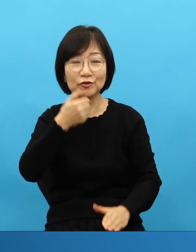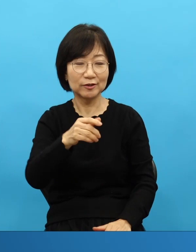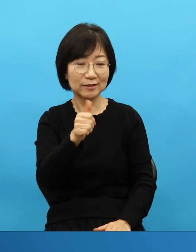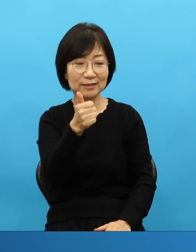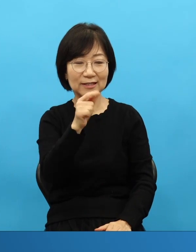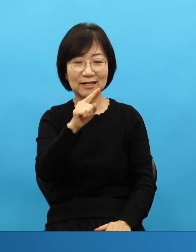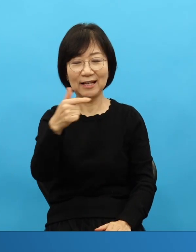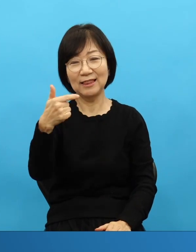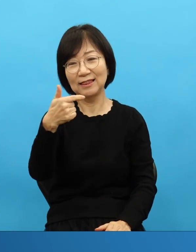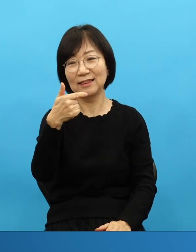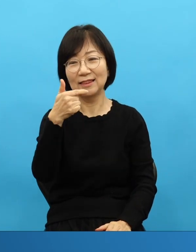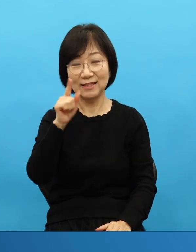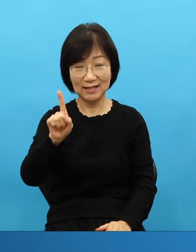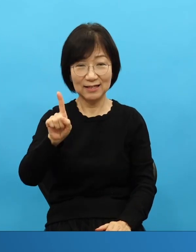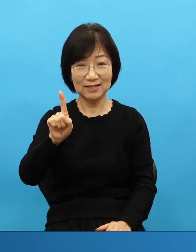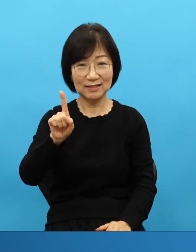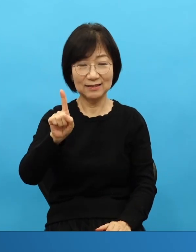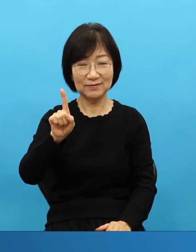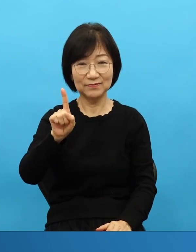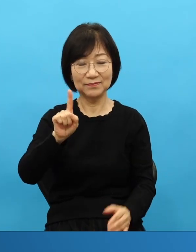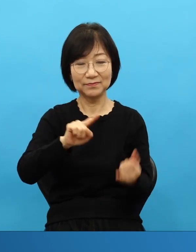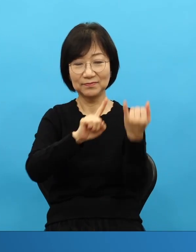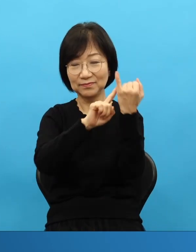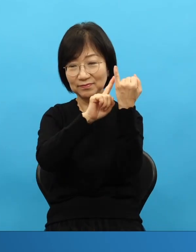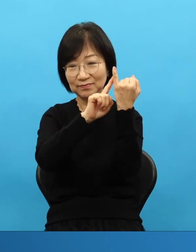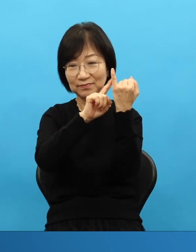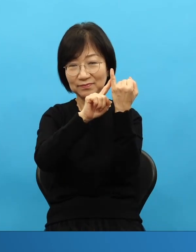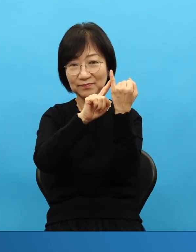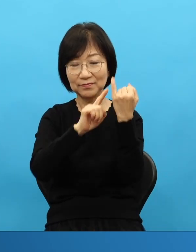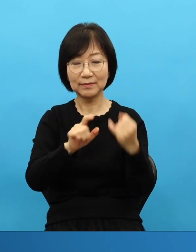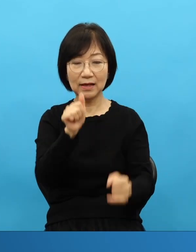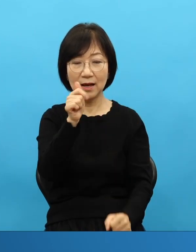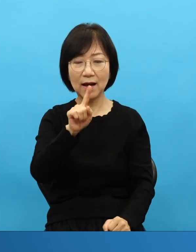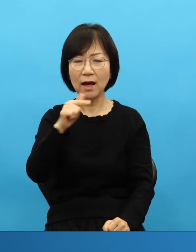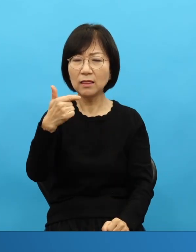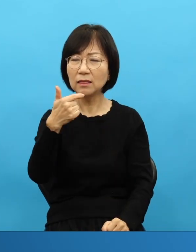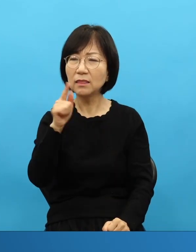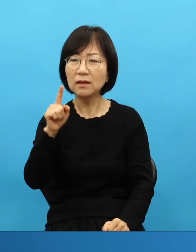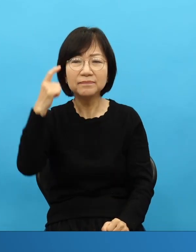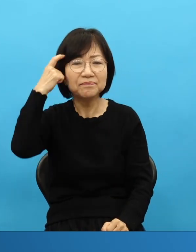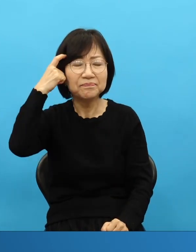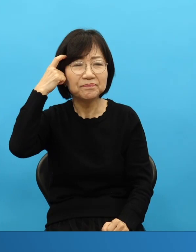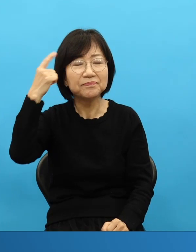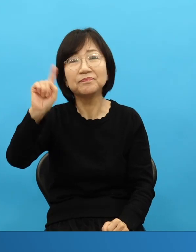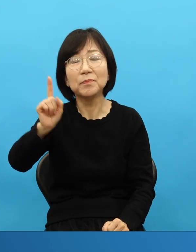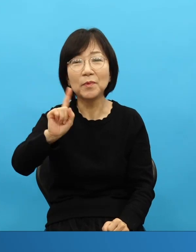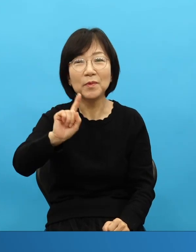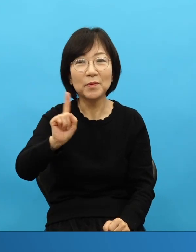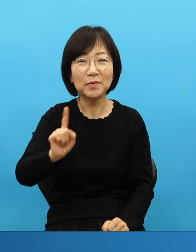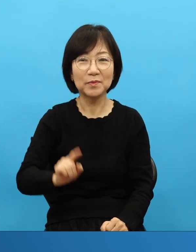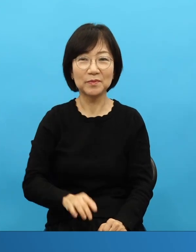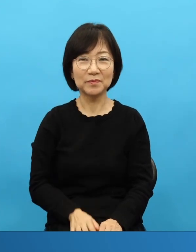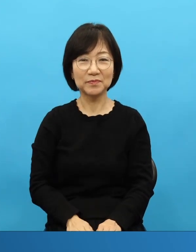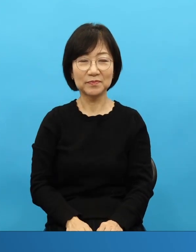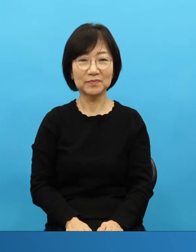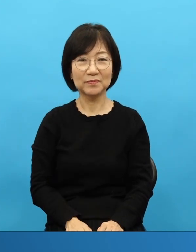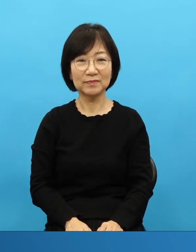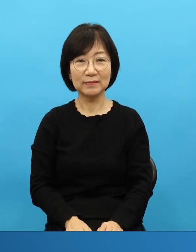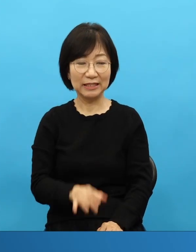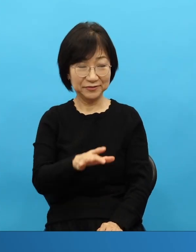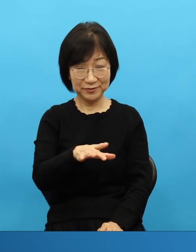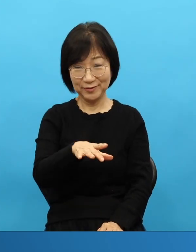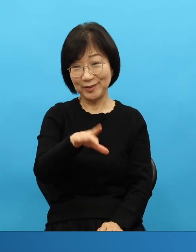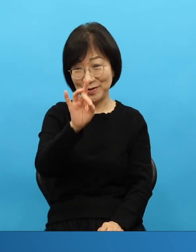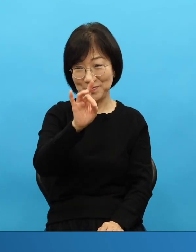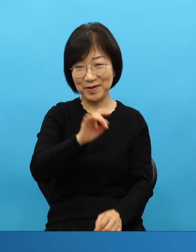time was Hannah. 한나의 생각을 좀 볼 필요 있죠. And there's a need for us to look at Hannah's thinking. 한나가 처음에는